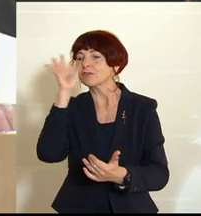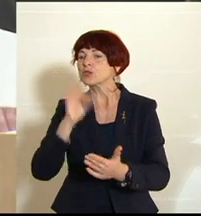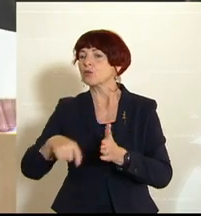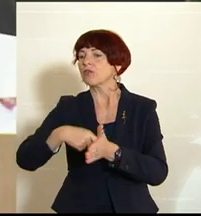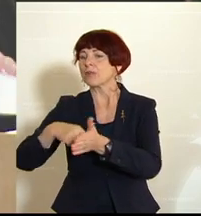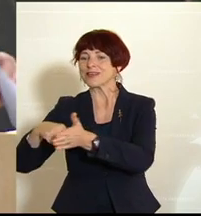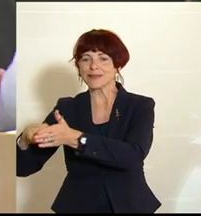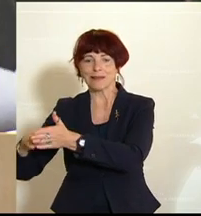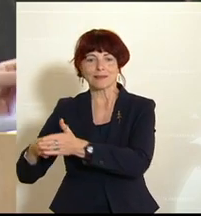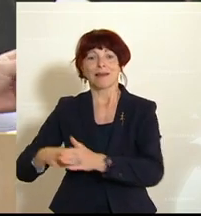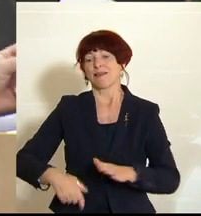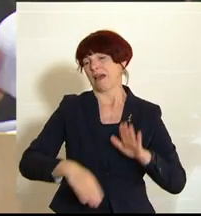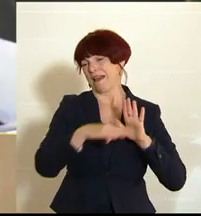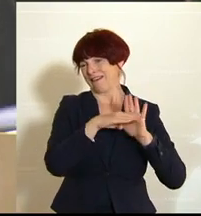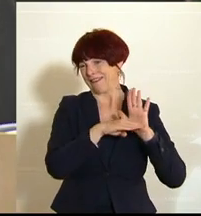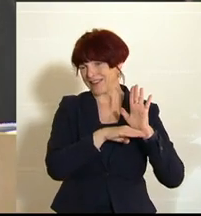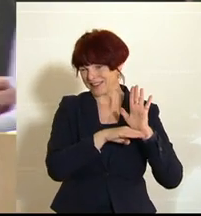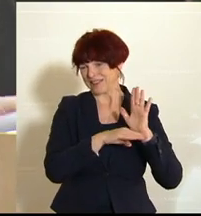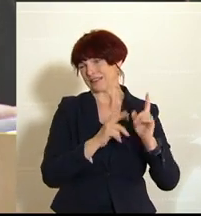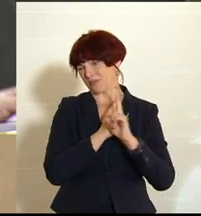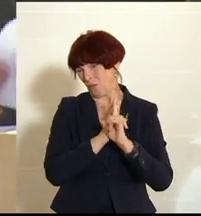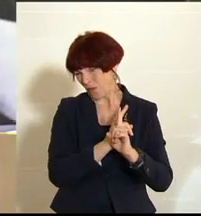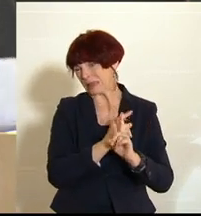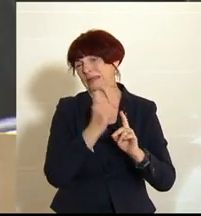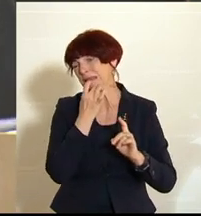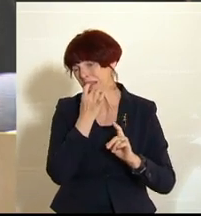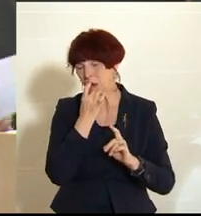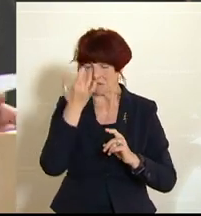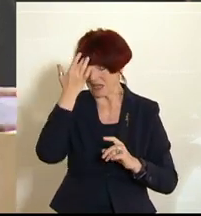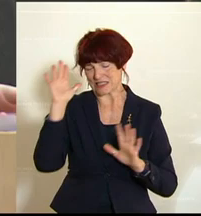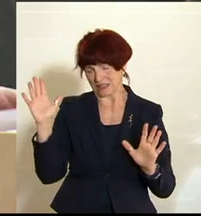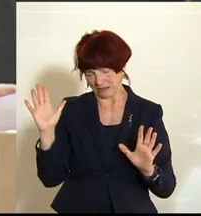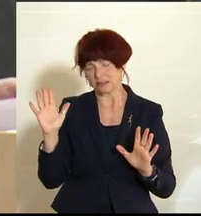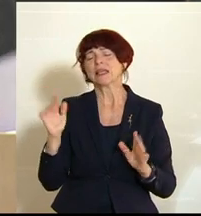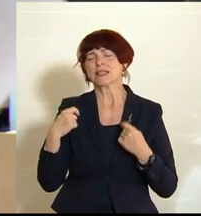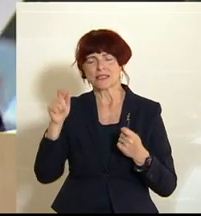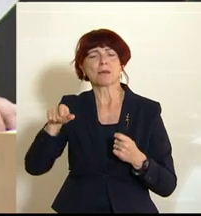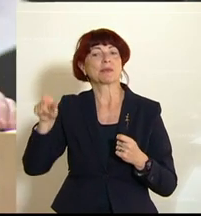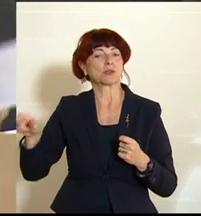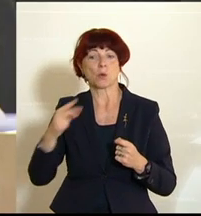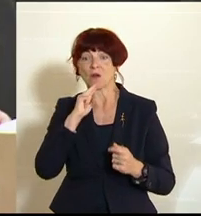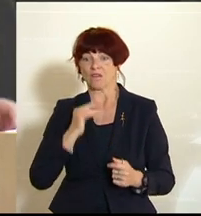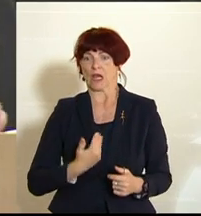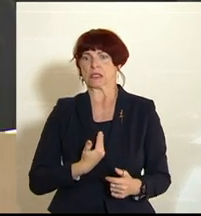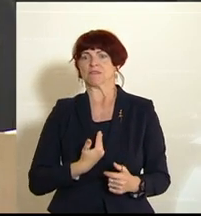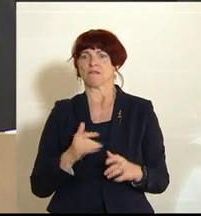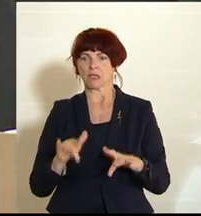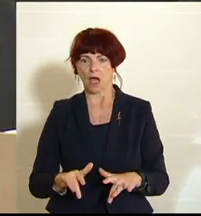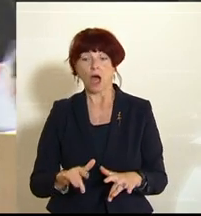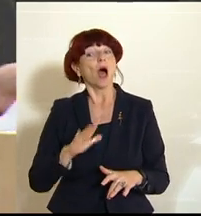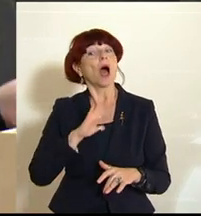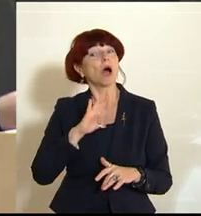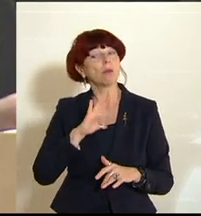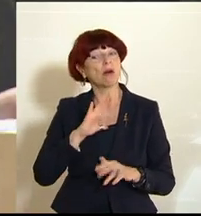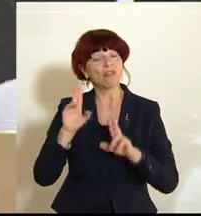logistisch ausschaut, ob das jetzt richtig ist, da gibt es jetzt ernsthafte Zweifel dazu. Aber auf das möchte ich nicht eingehen, weil das gehört natürlich auch geklärt. Aber Faktum